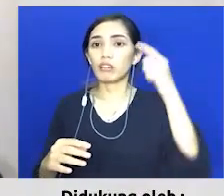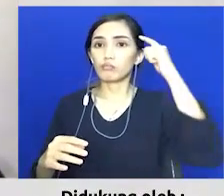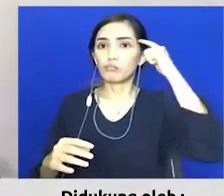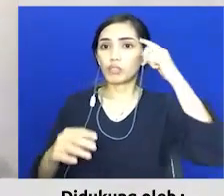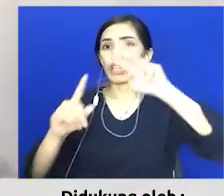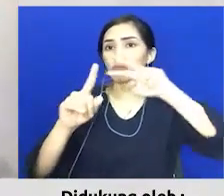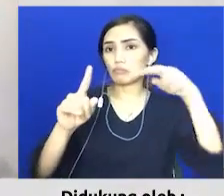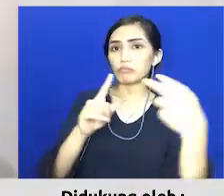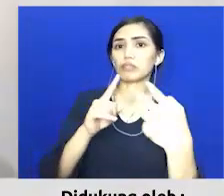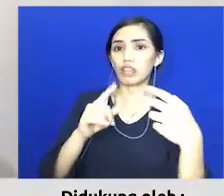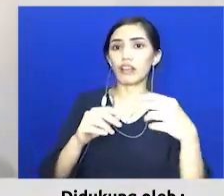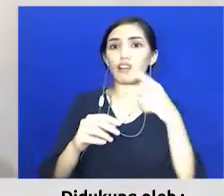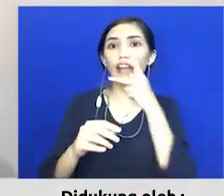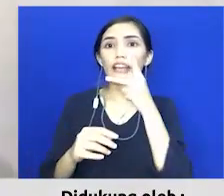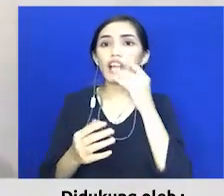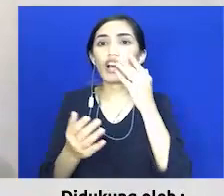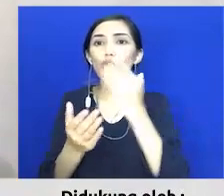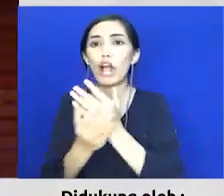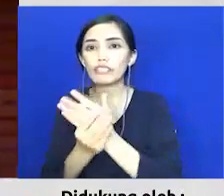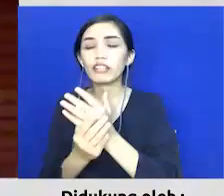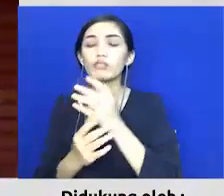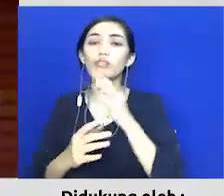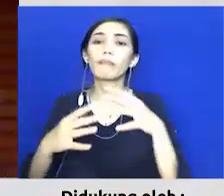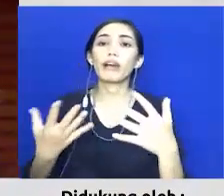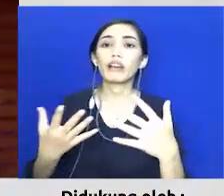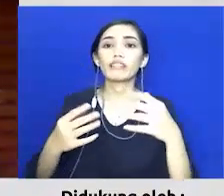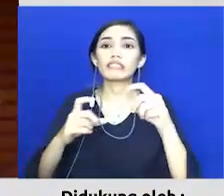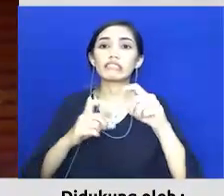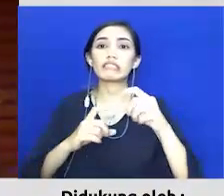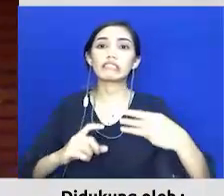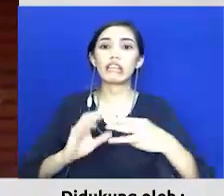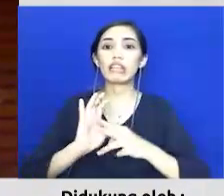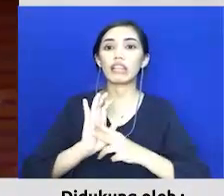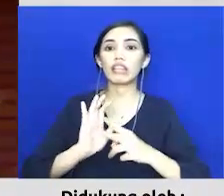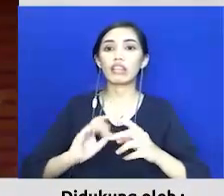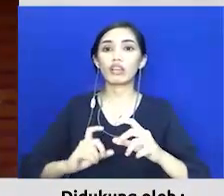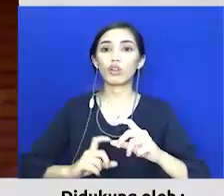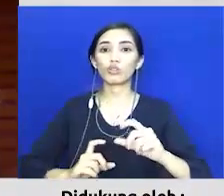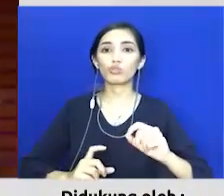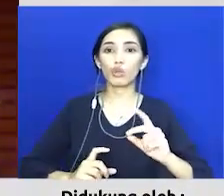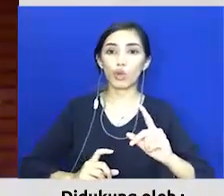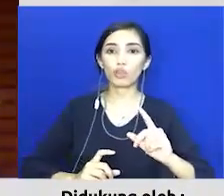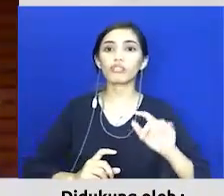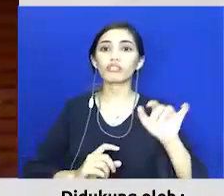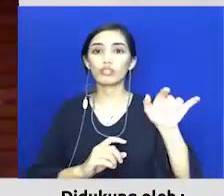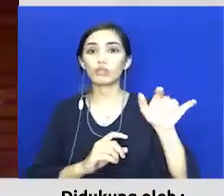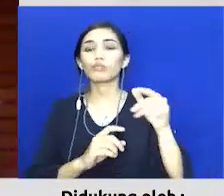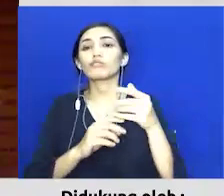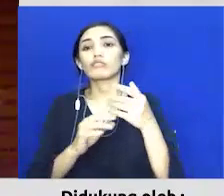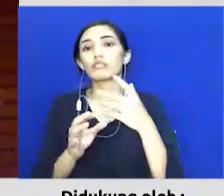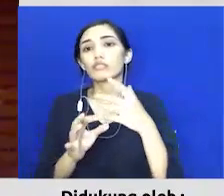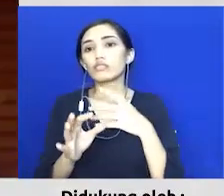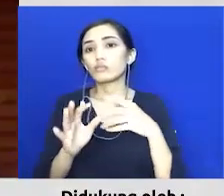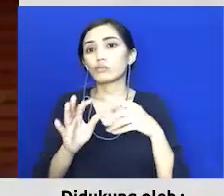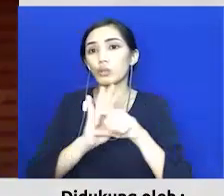kalau cenderungan melakukan sensor pribadi gitu, sensor self-censorship gitu loh. Takut salah, takut. Jadi